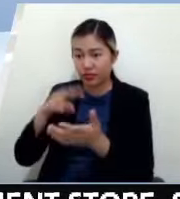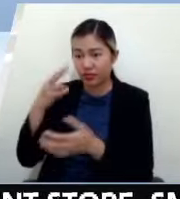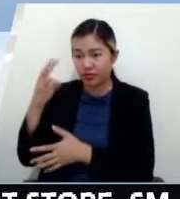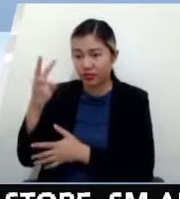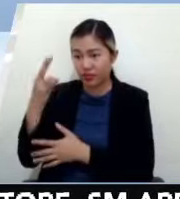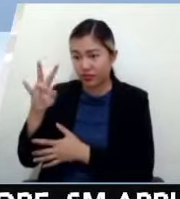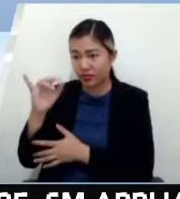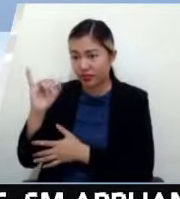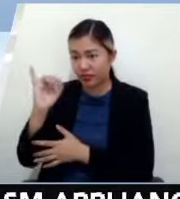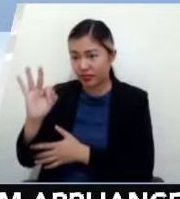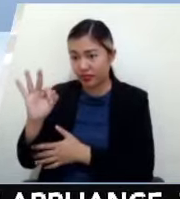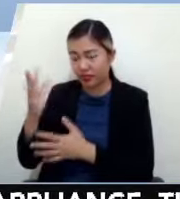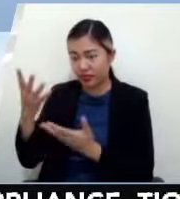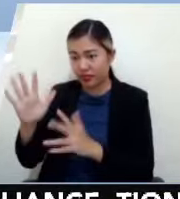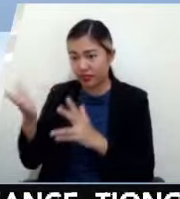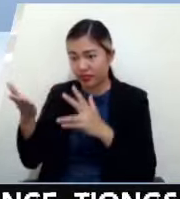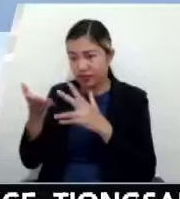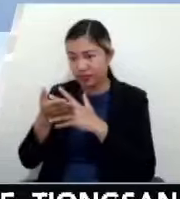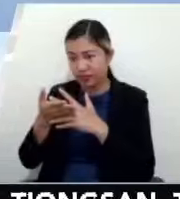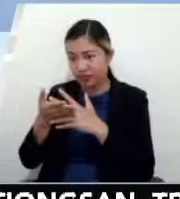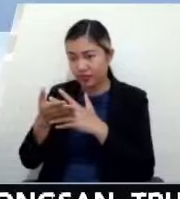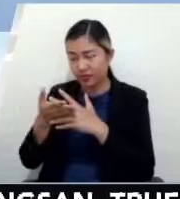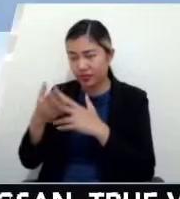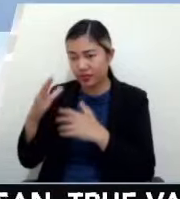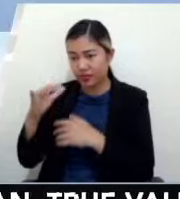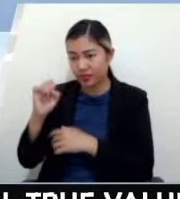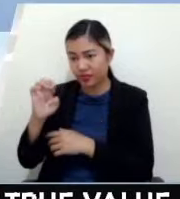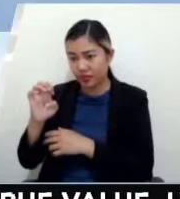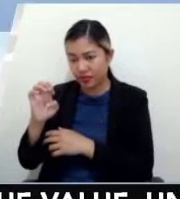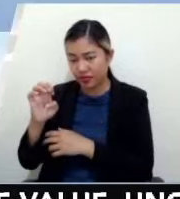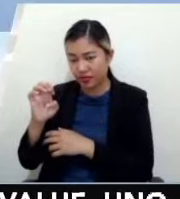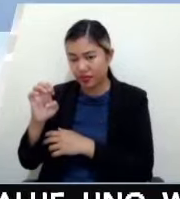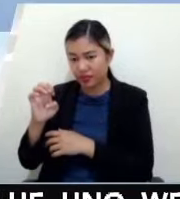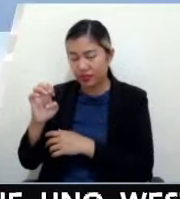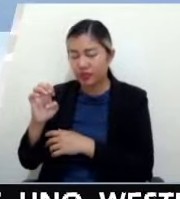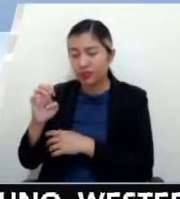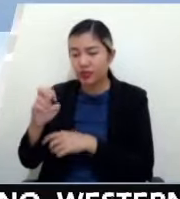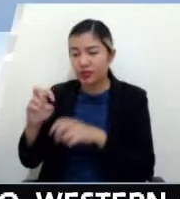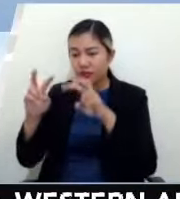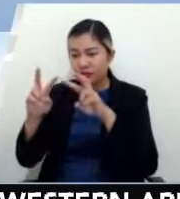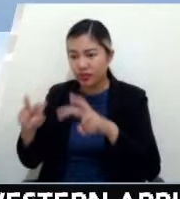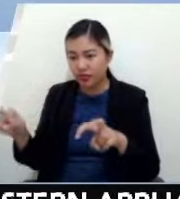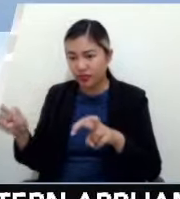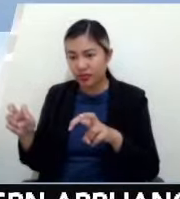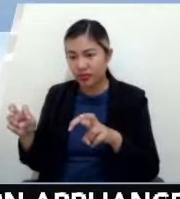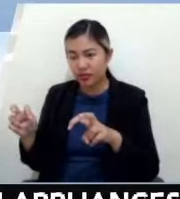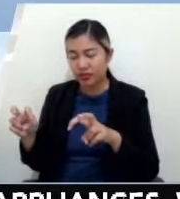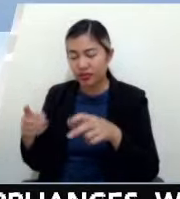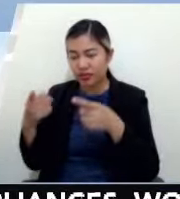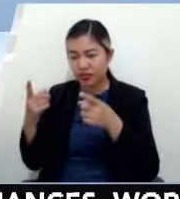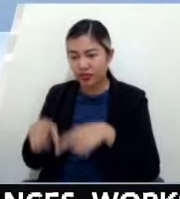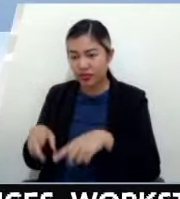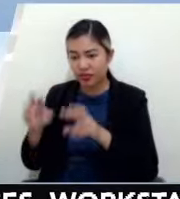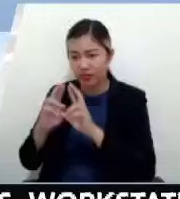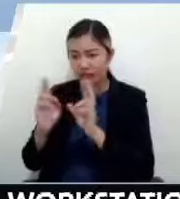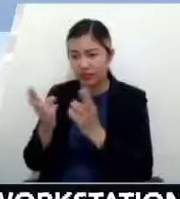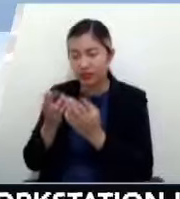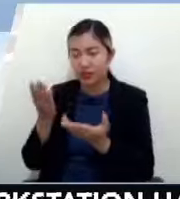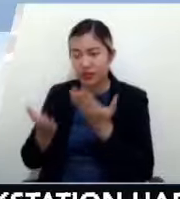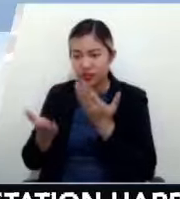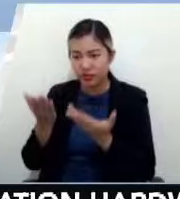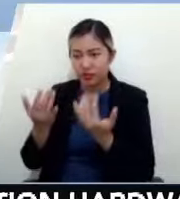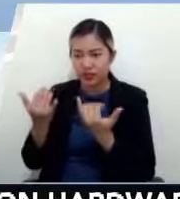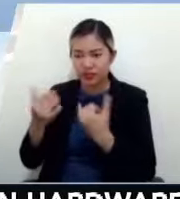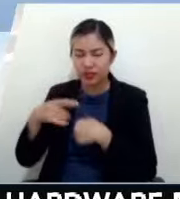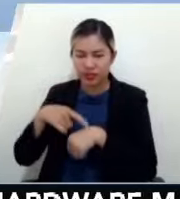nagsampa ng kaukulang demanda para maimbestigahan yung mga nangyari sa kanilang mga kaanak baka by this time nasa court na yung